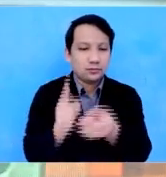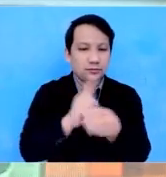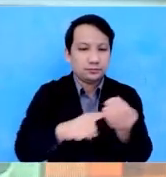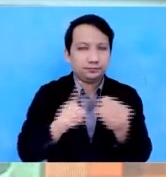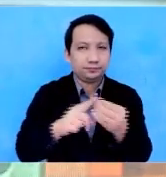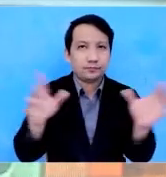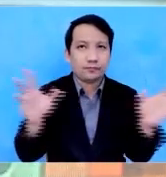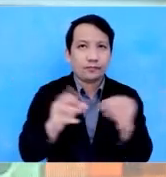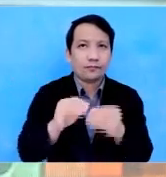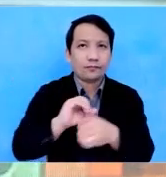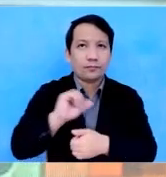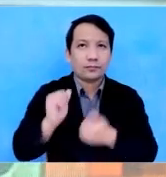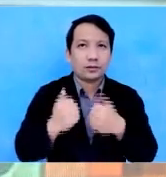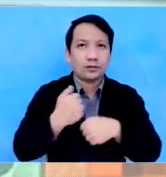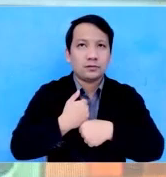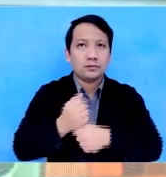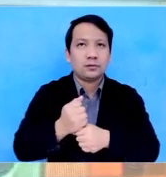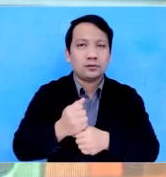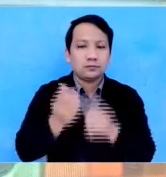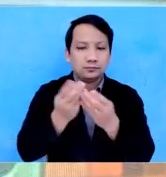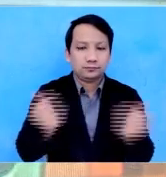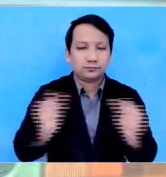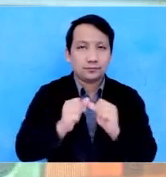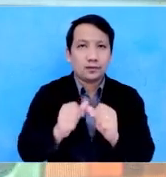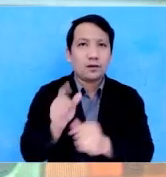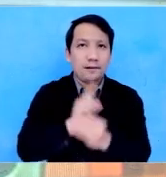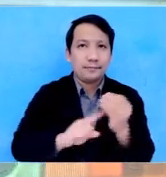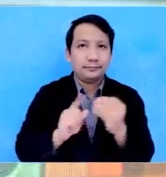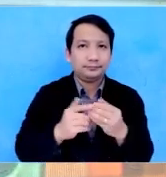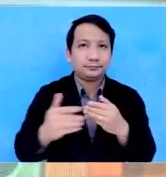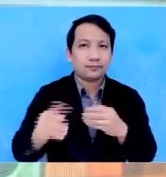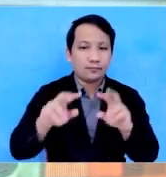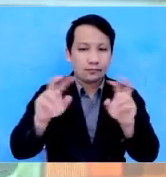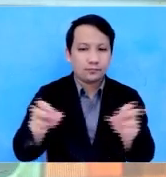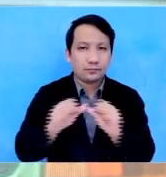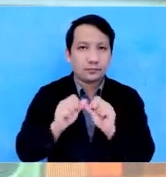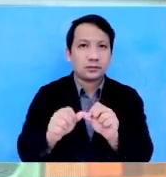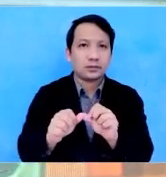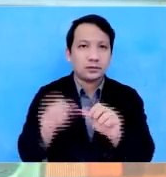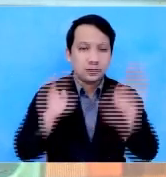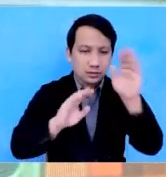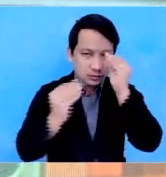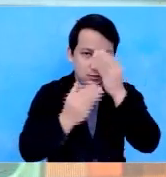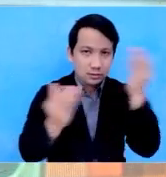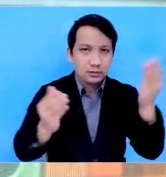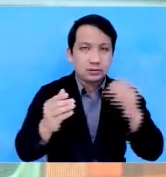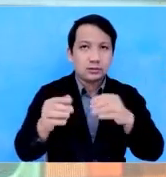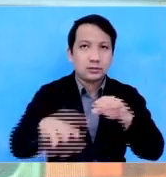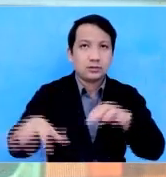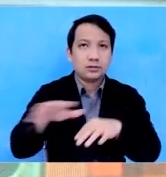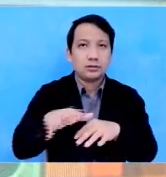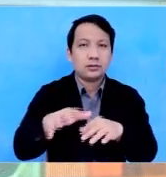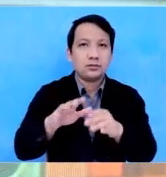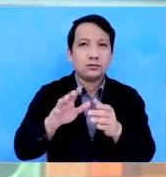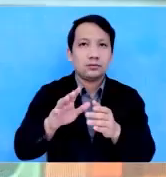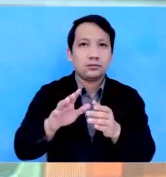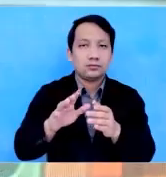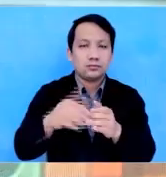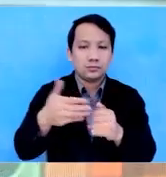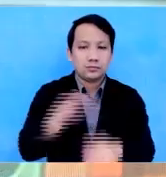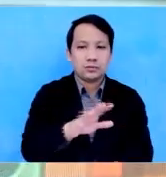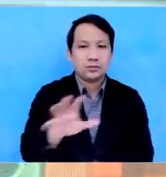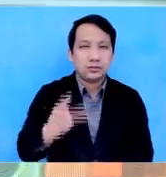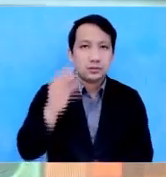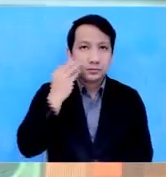ng mekanismo para sa pagresolba kaugnay sa isyu ng mga pinag-aagawang teritoryo. Nasa frontline ng balitang yan si